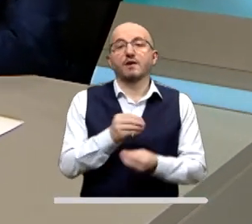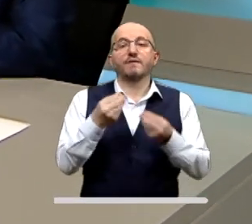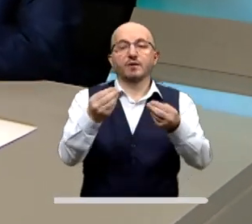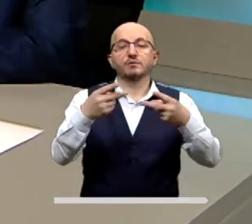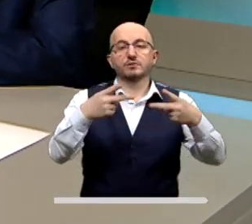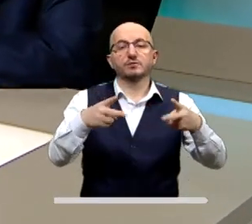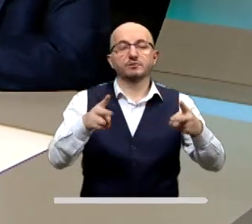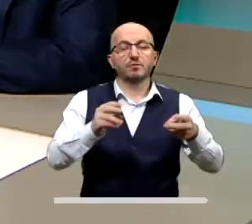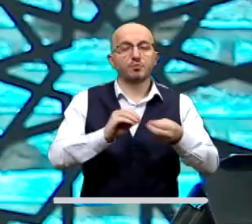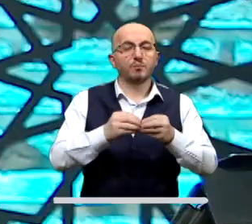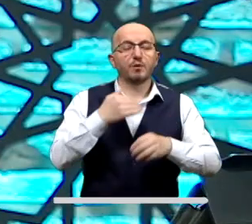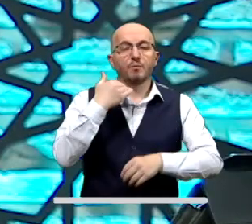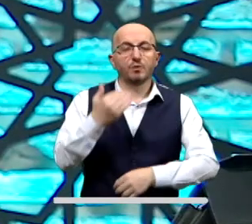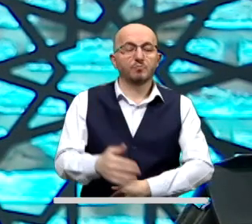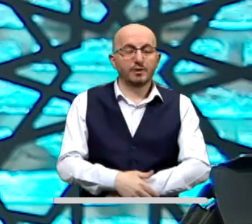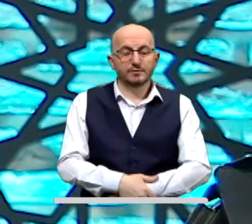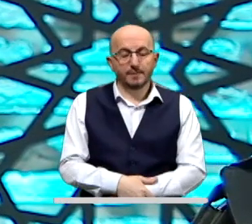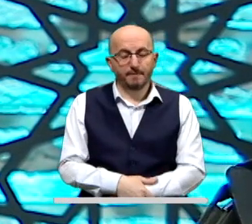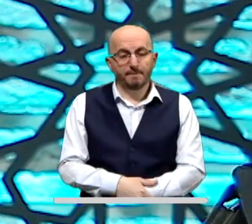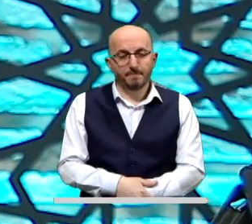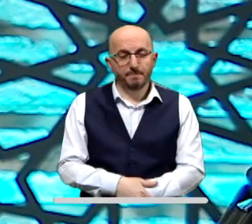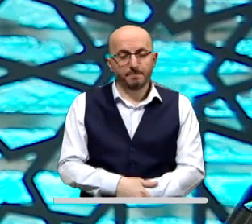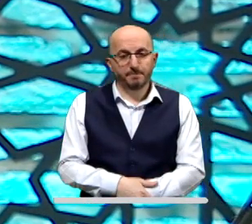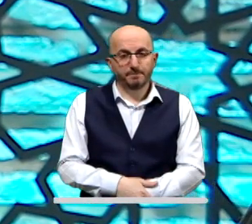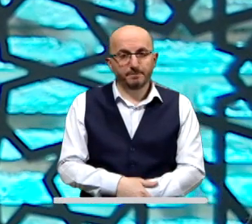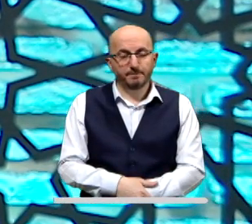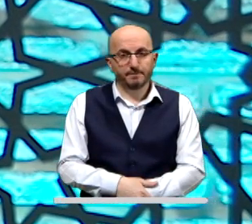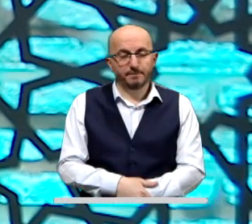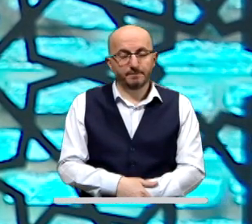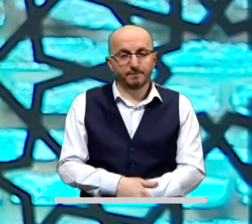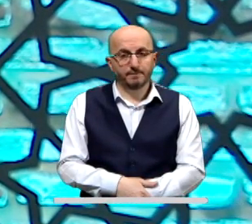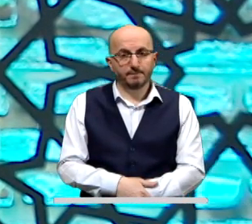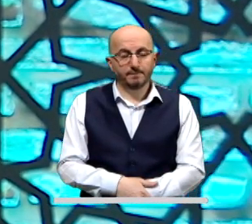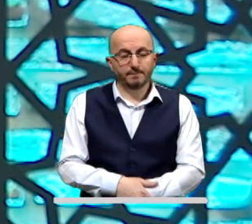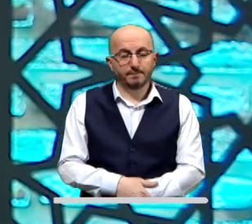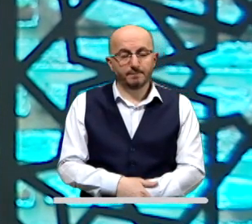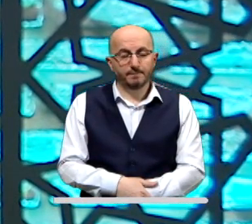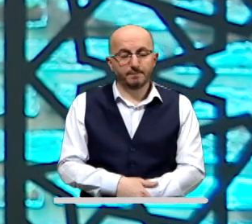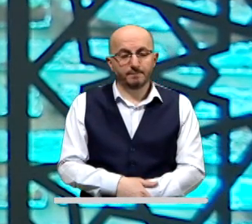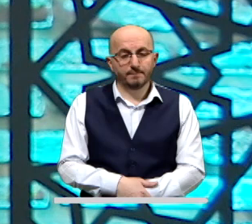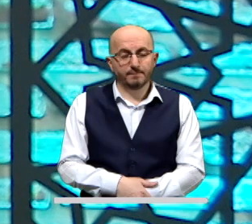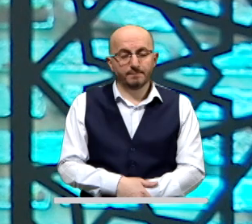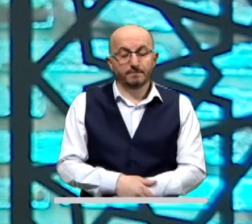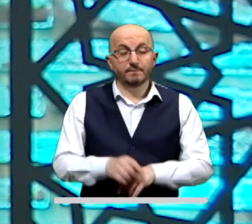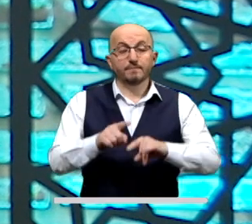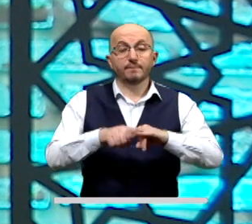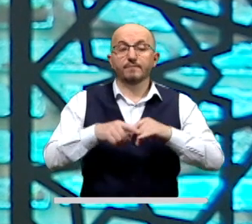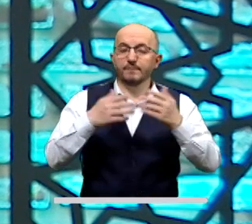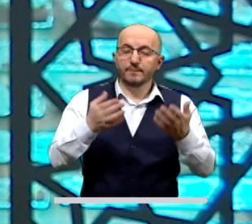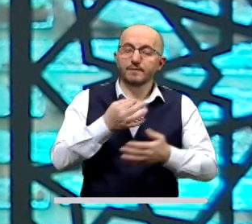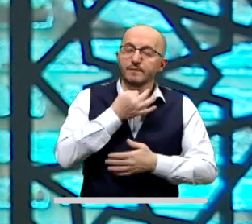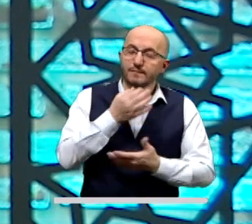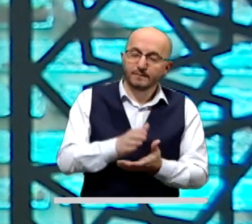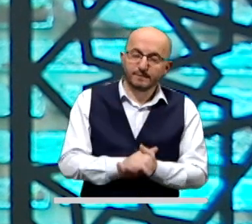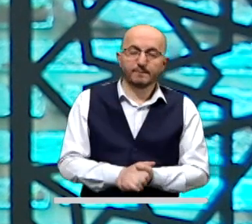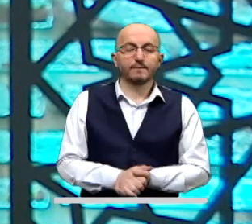caizdir Konya'dan bir telefonumuz var cuma Bey telefon hattımızda hoş geldiniz hoş bulduk teşekkür ederim